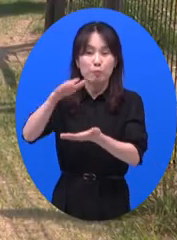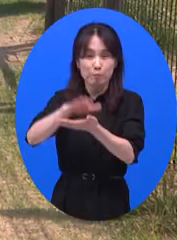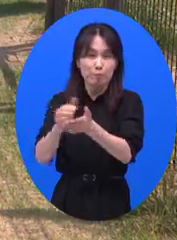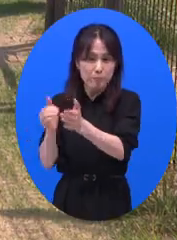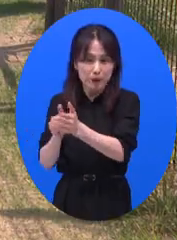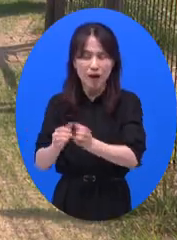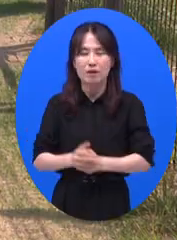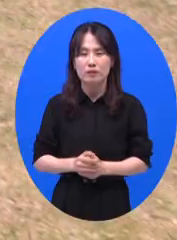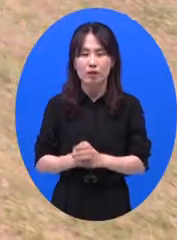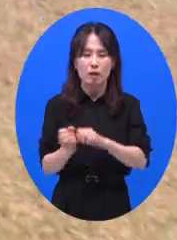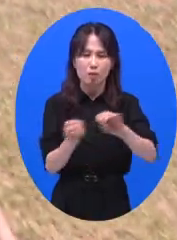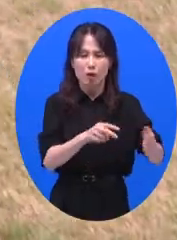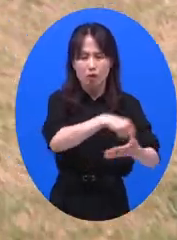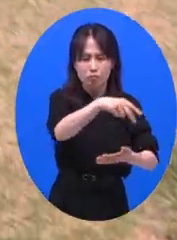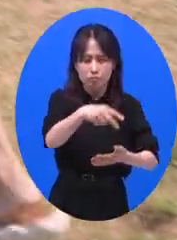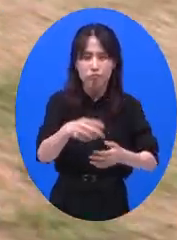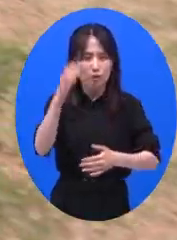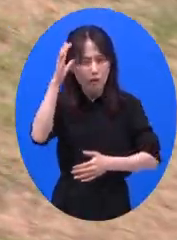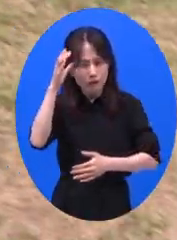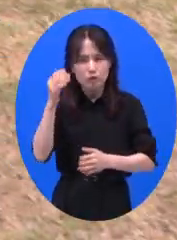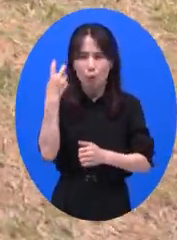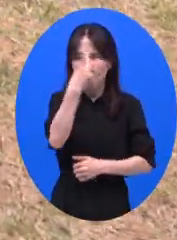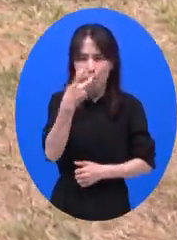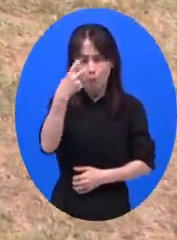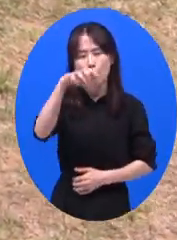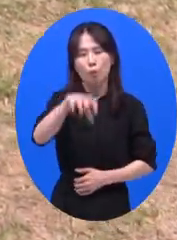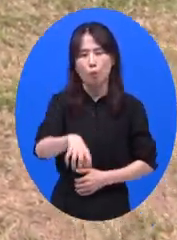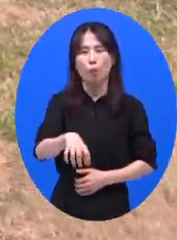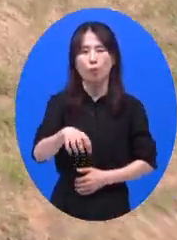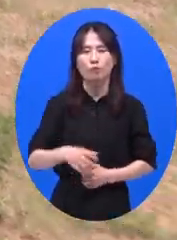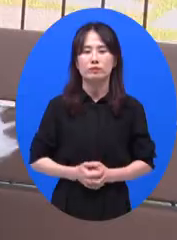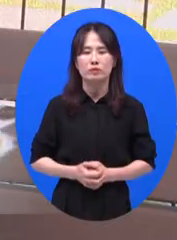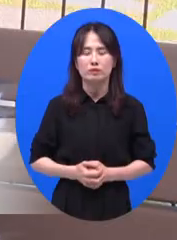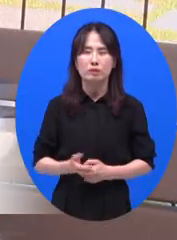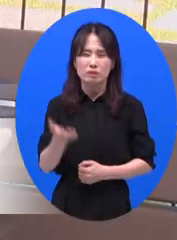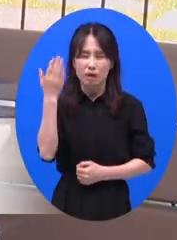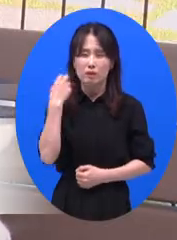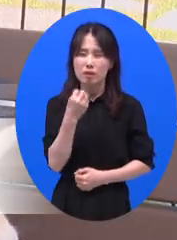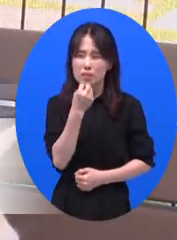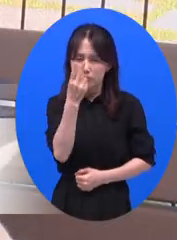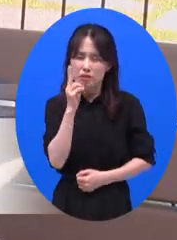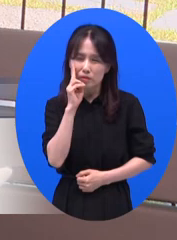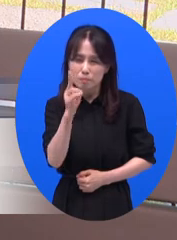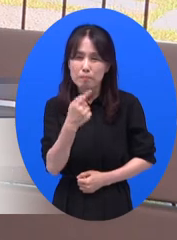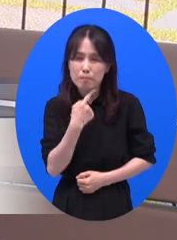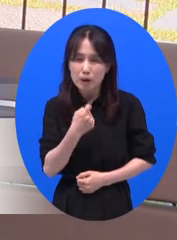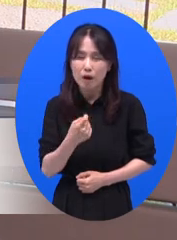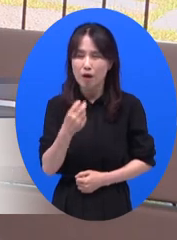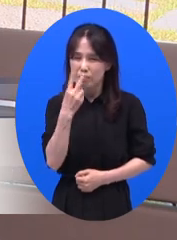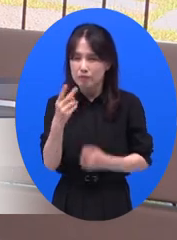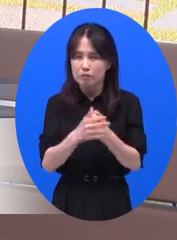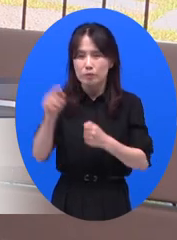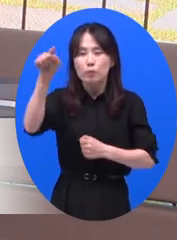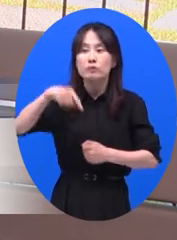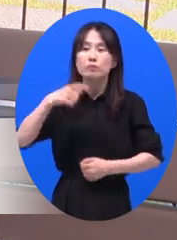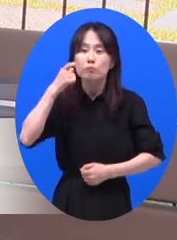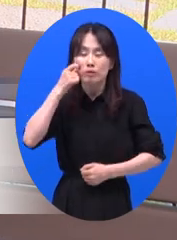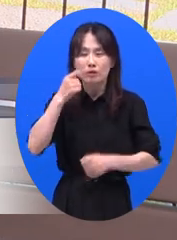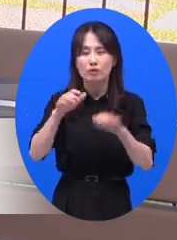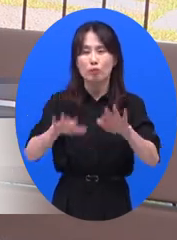유기견 들도 보호하며 절차에 따라 입양 도 보내고 있습니다 냄새가 참 많이 났었어요 냄새 날까봐 보다